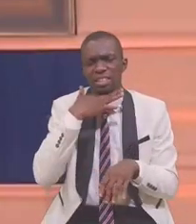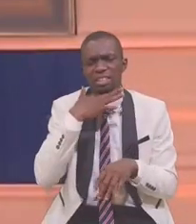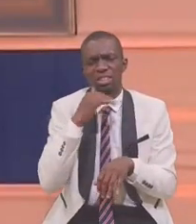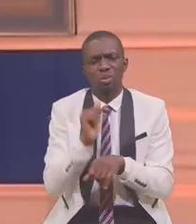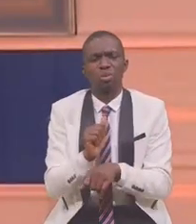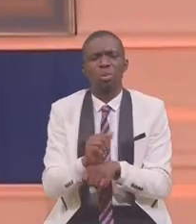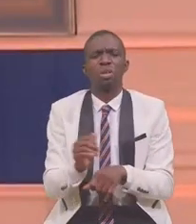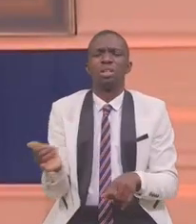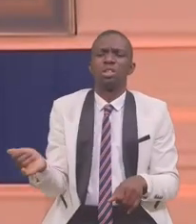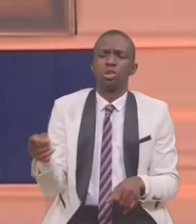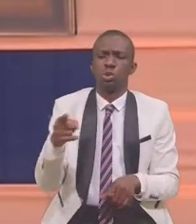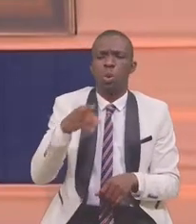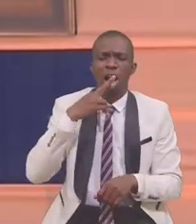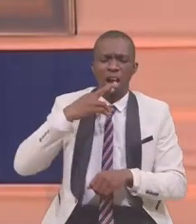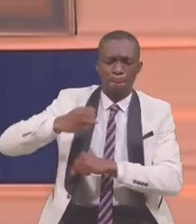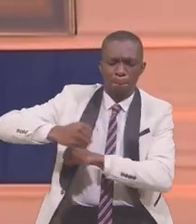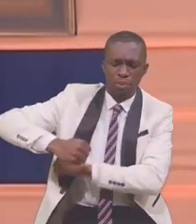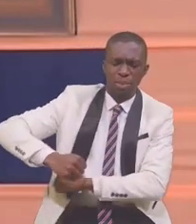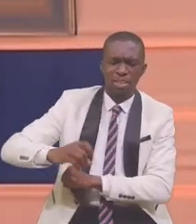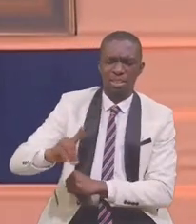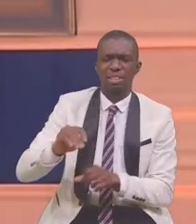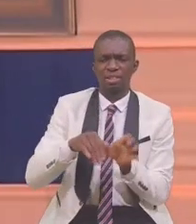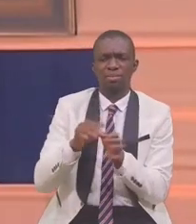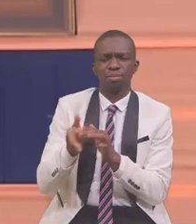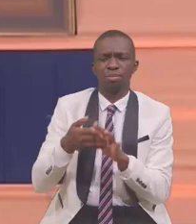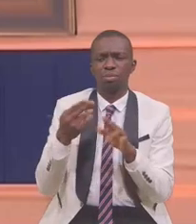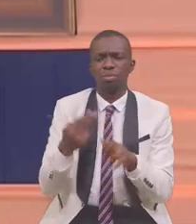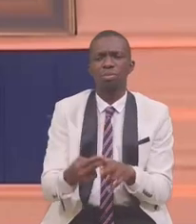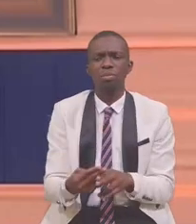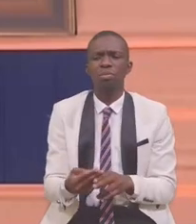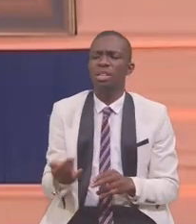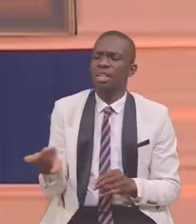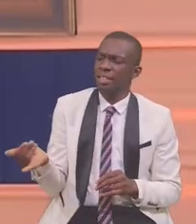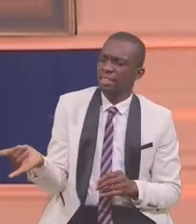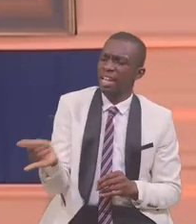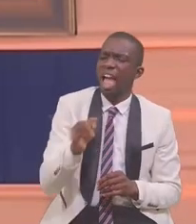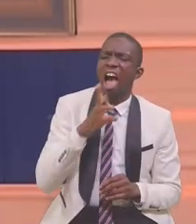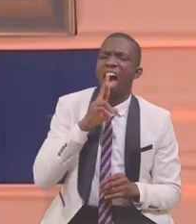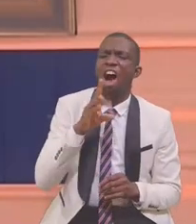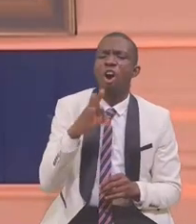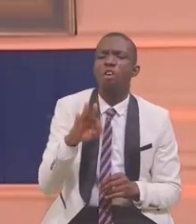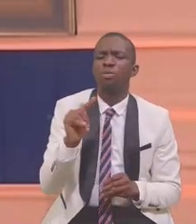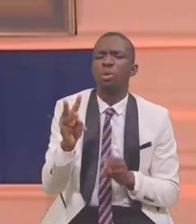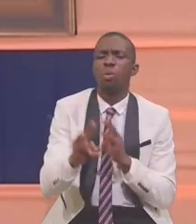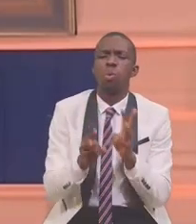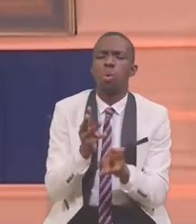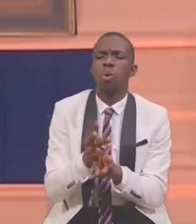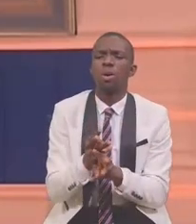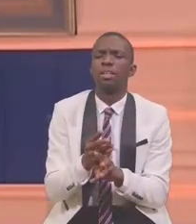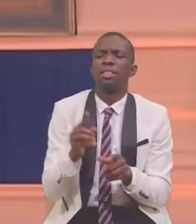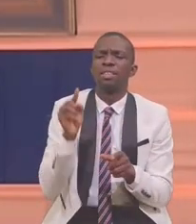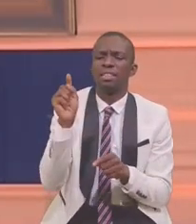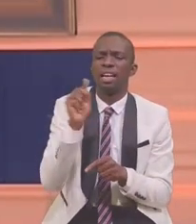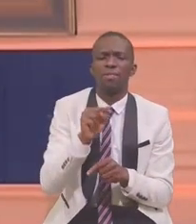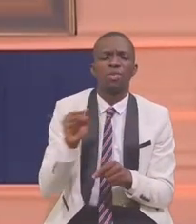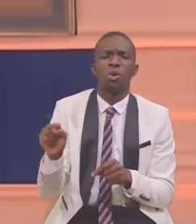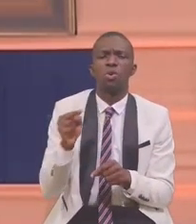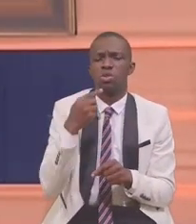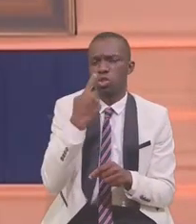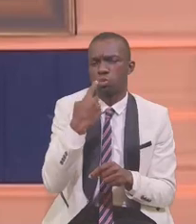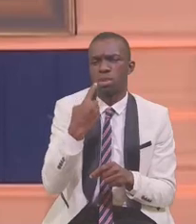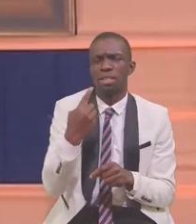nom de Jésus-Christ. Verset 5. Ils sont du monde, c'est pourquoi ils parlent d'après le monde, et le monde